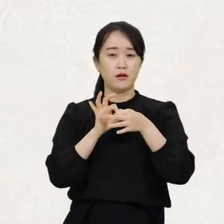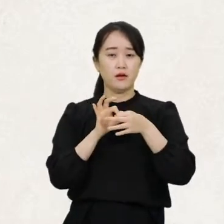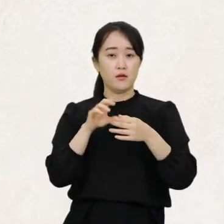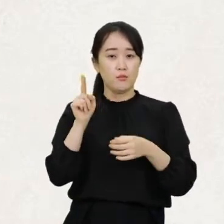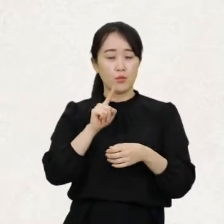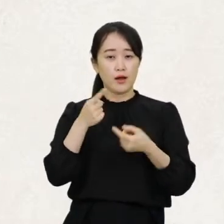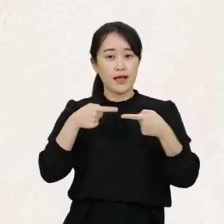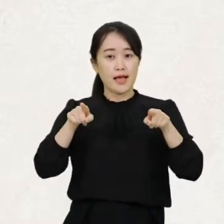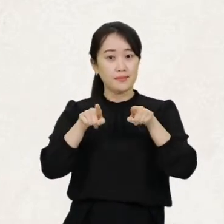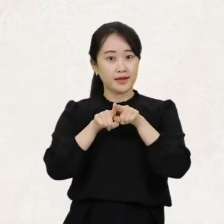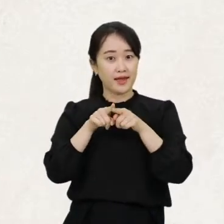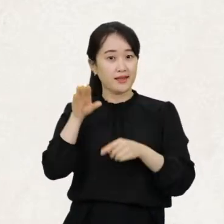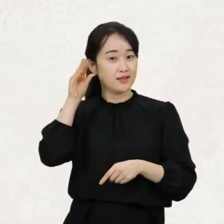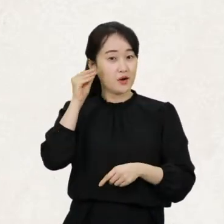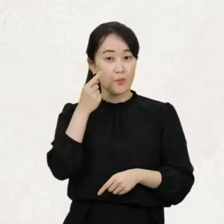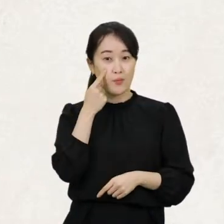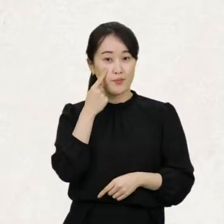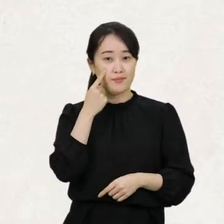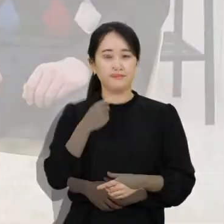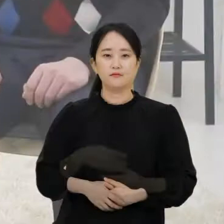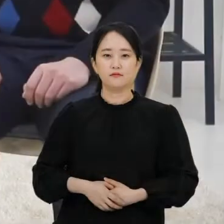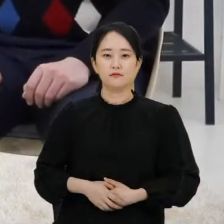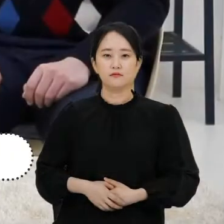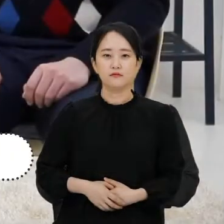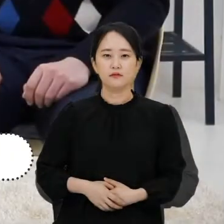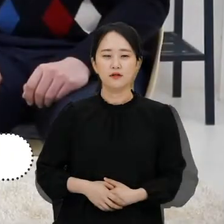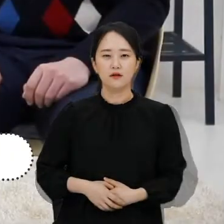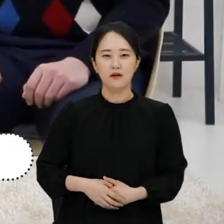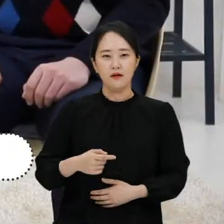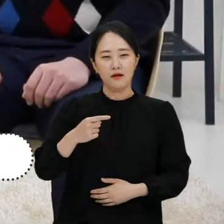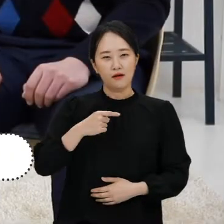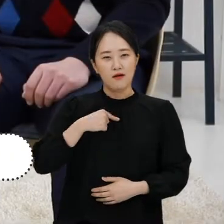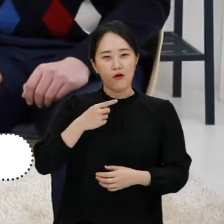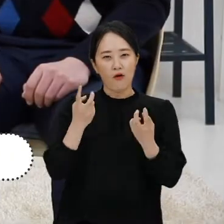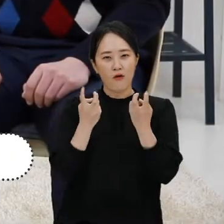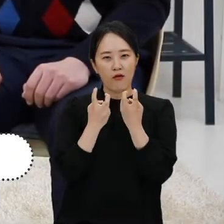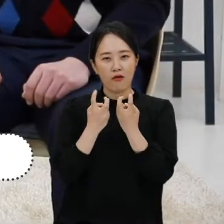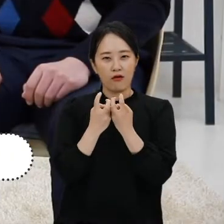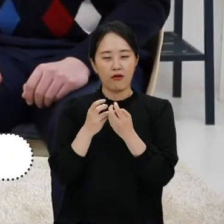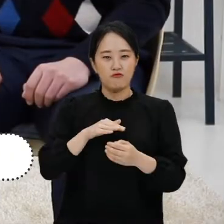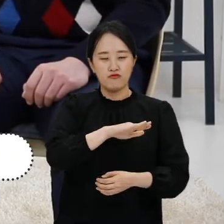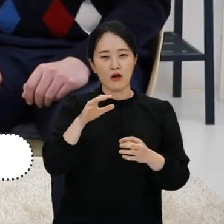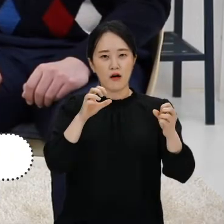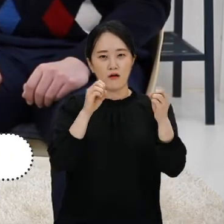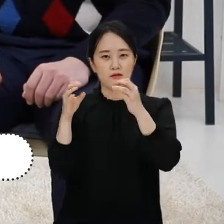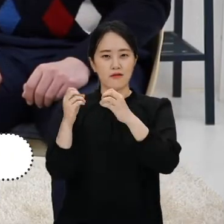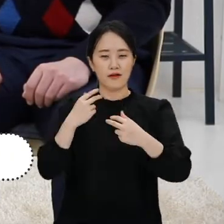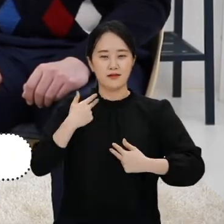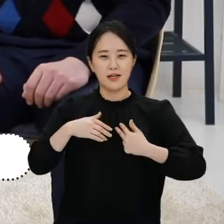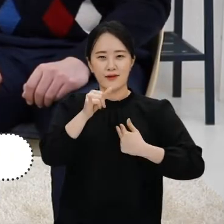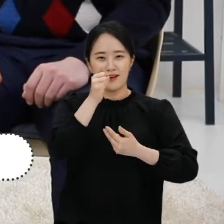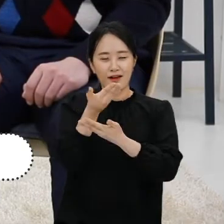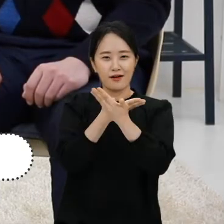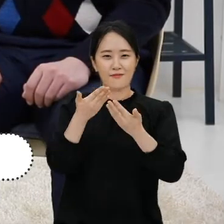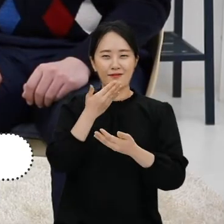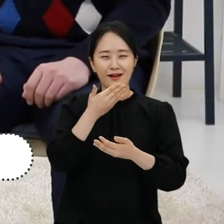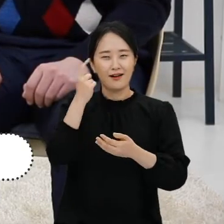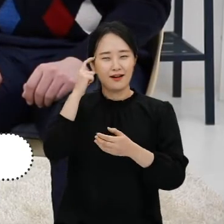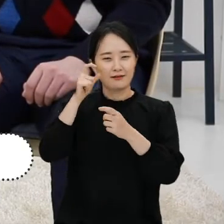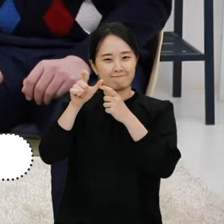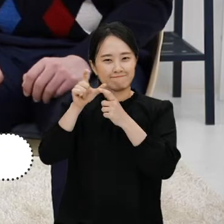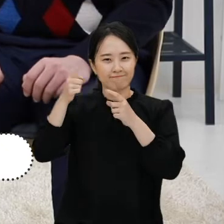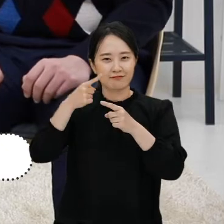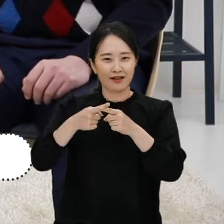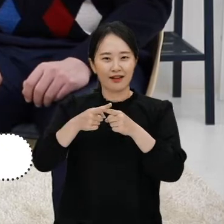이야기는 무엇인지 함께 들어볼까요? 제가 이거를 어떻게 우리가 대화를 재밌게 나눌 수 있을까를 고민을